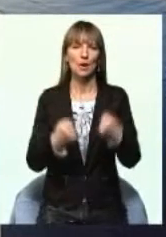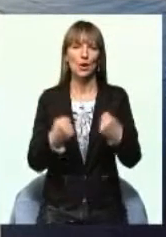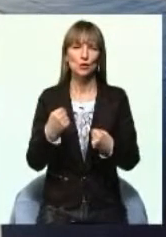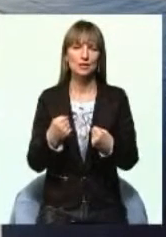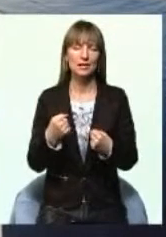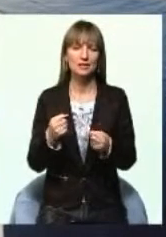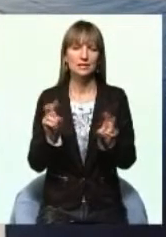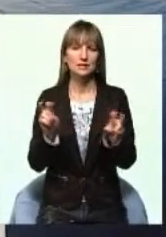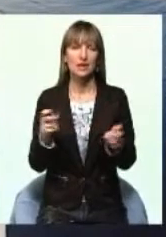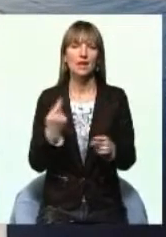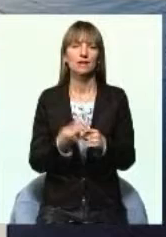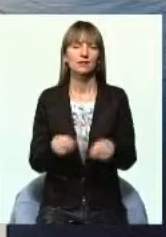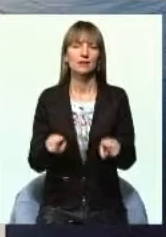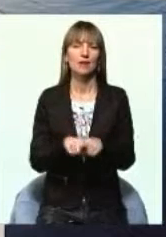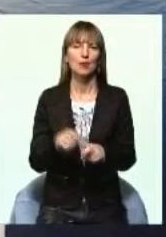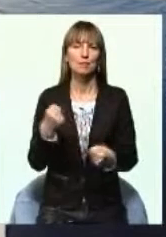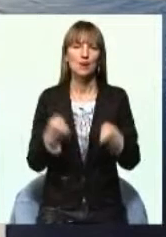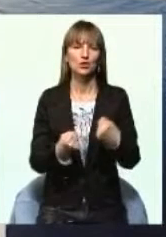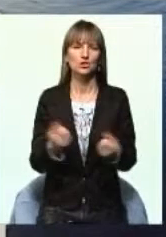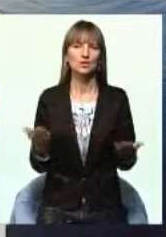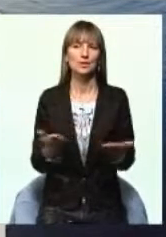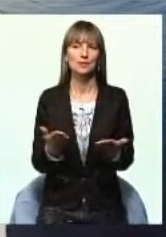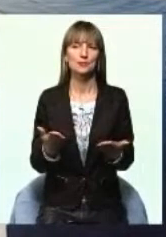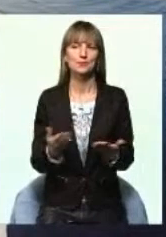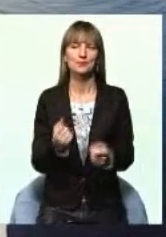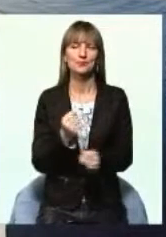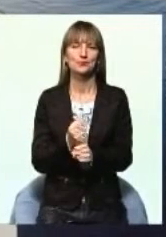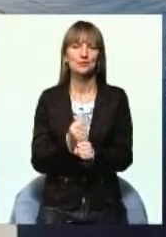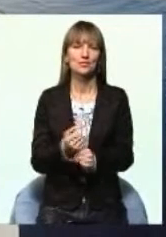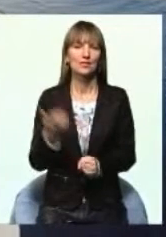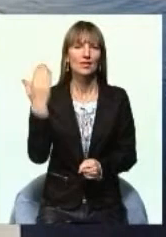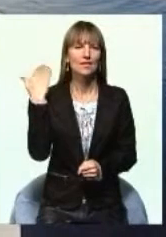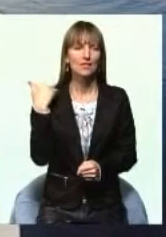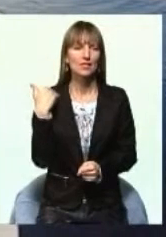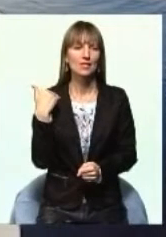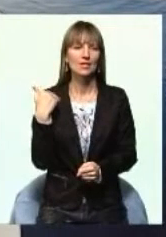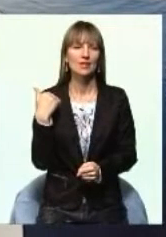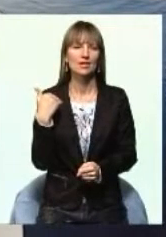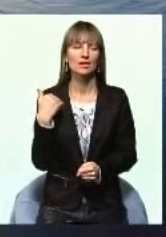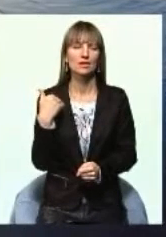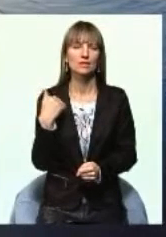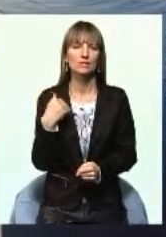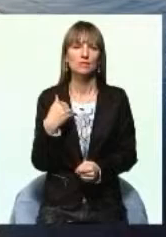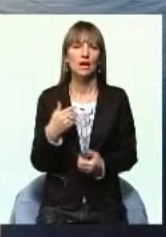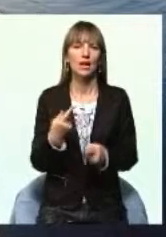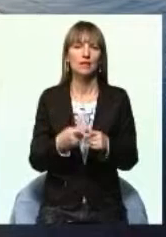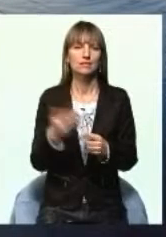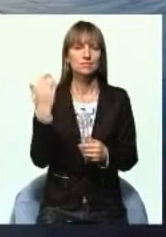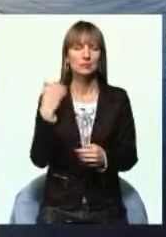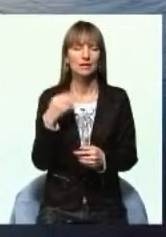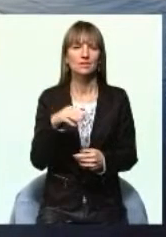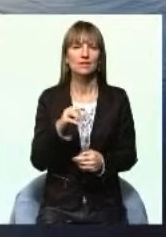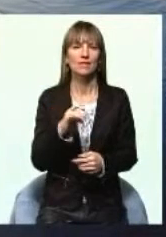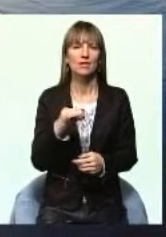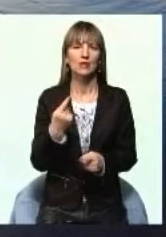Запорожець – це такая машина, которую произвели давно-давно. Предкламусы и Таври. Это первая